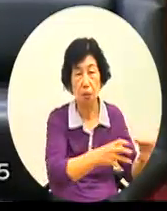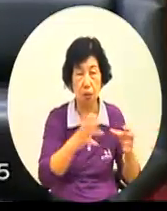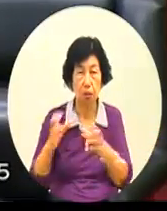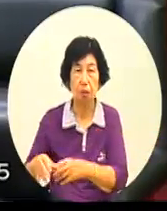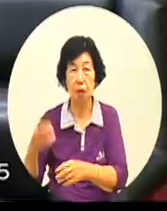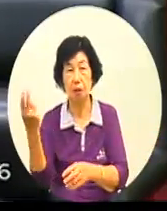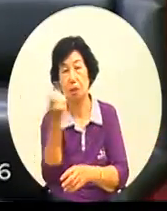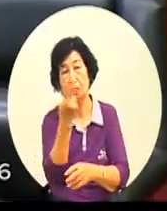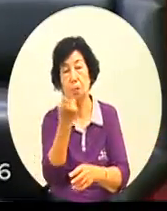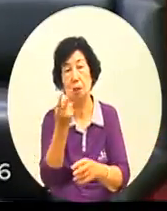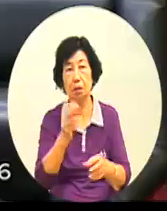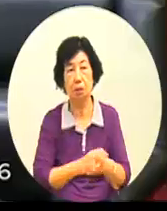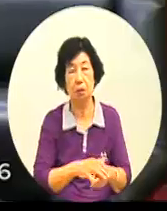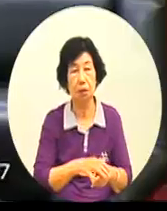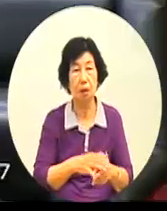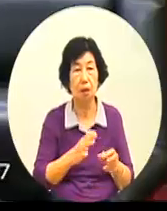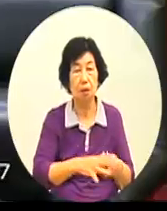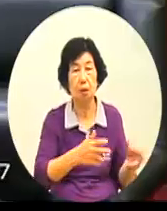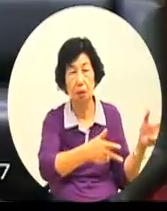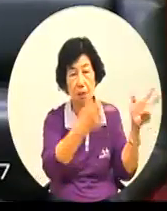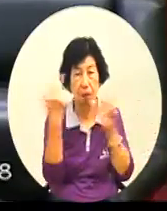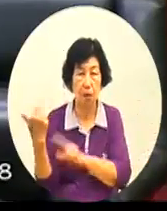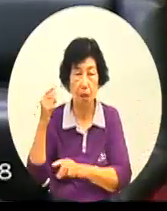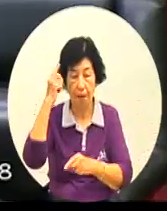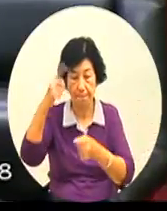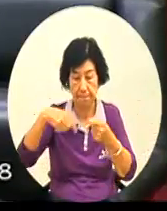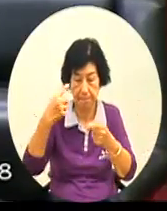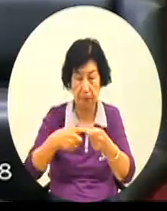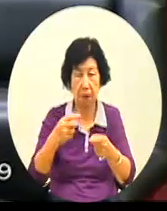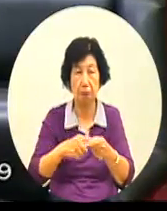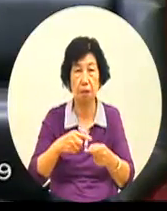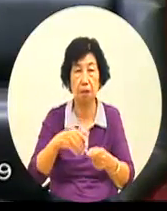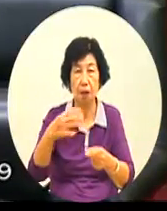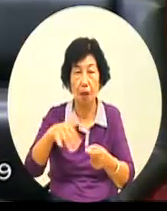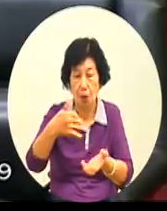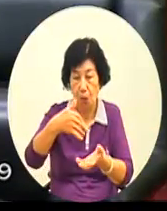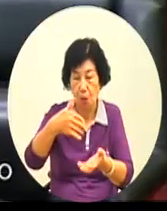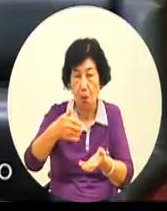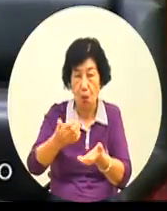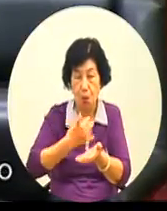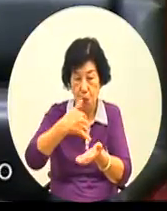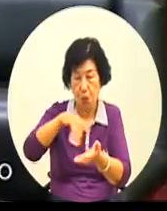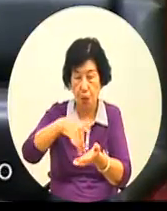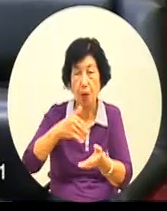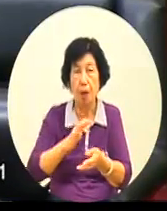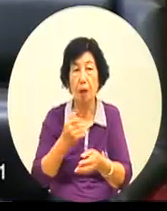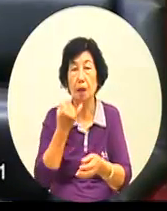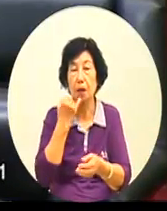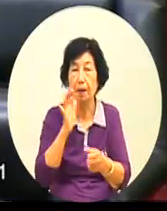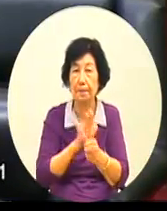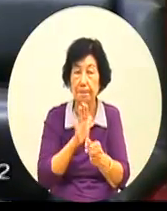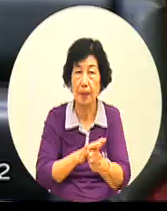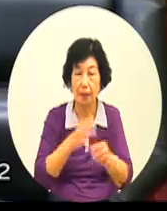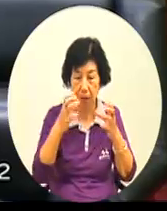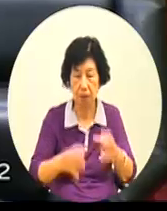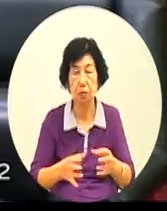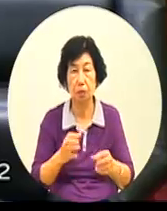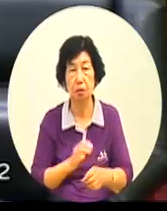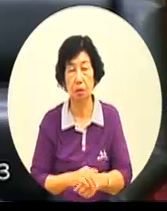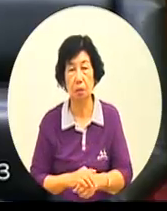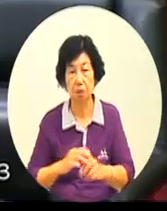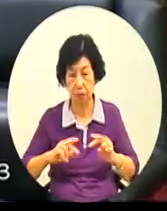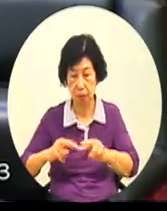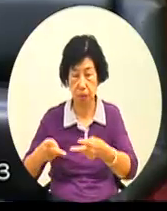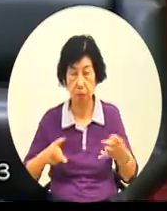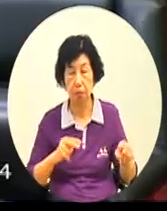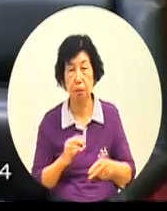个经费来去做这样的这个新农桥的一个改善。还有刚刚讲的那个